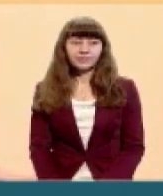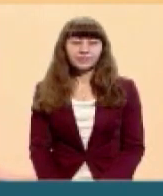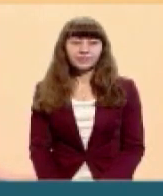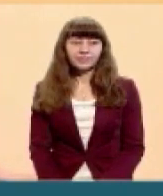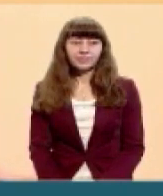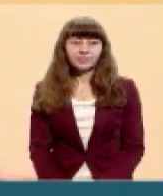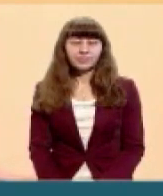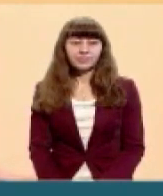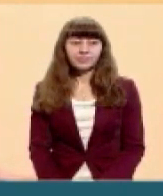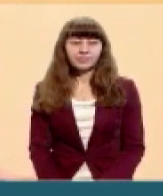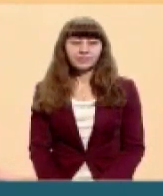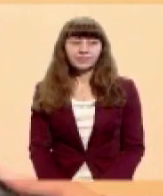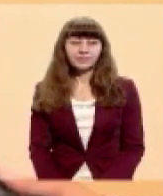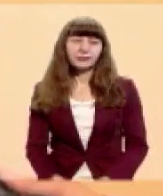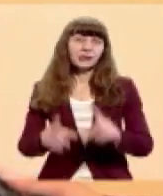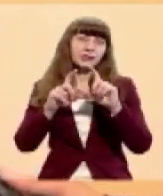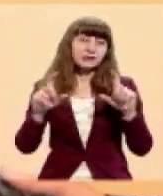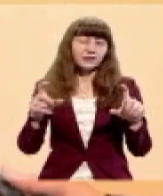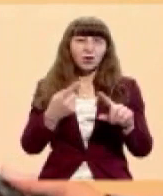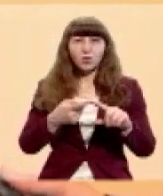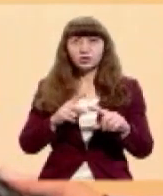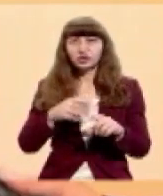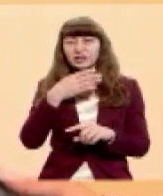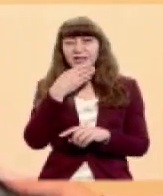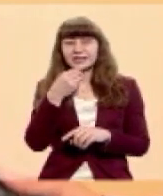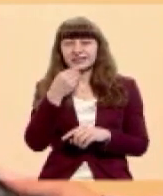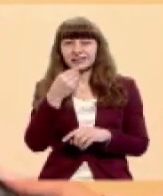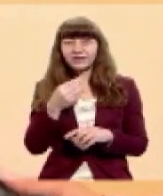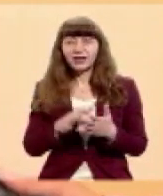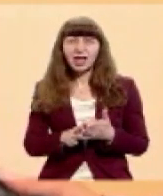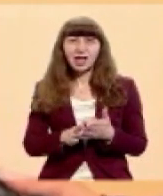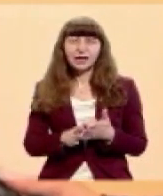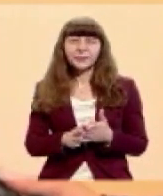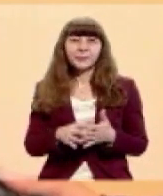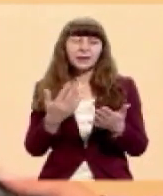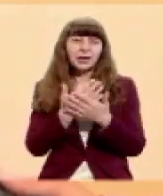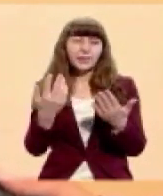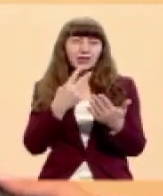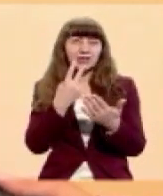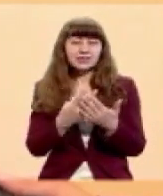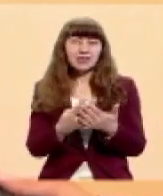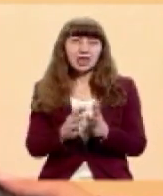бірі. Сондықтан да ол ішкі ішін мынау сахнаның сыртын көп біле бермейді көрермендер. Сол